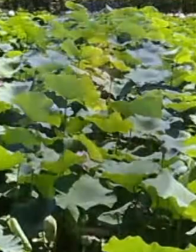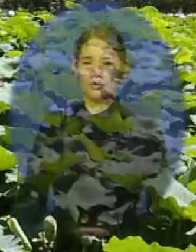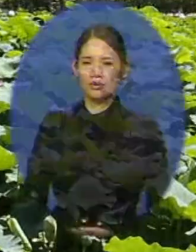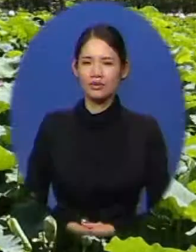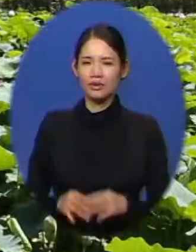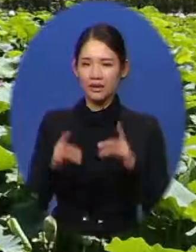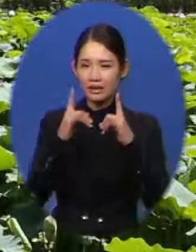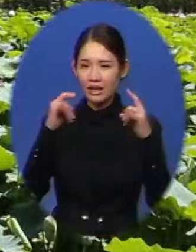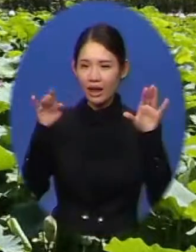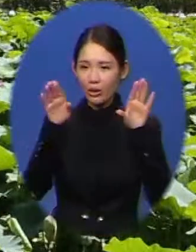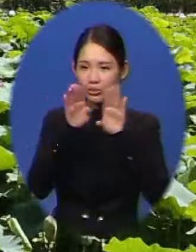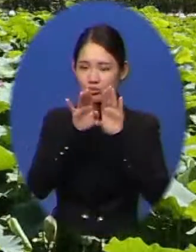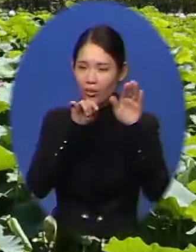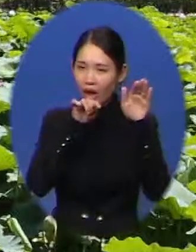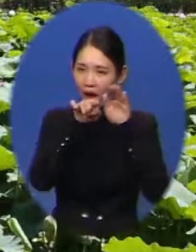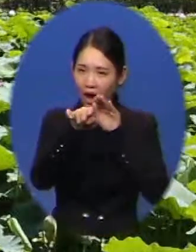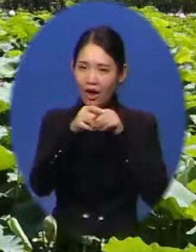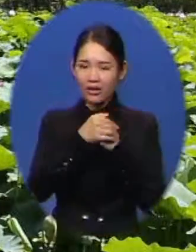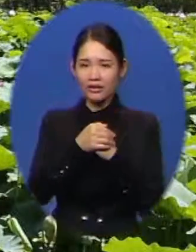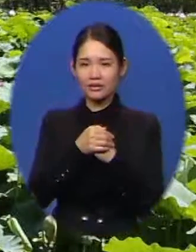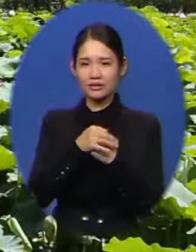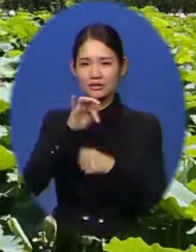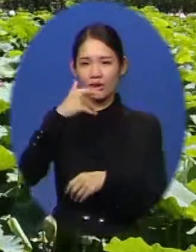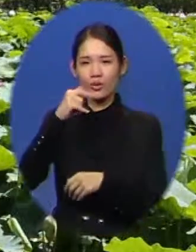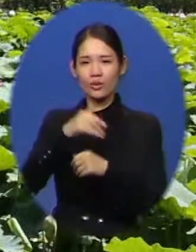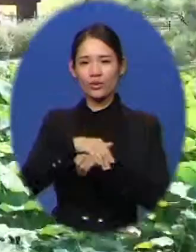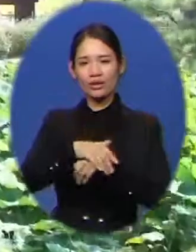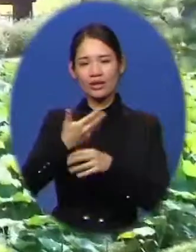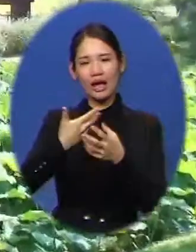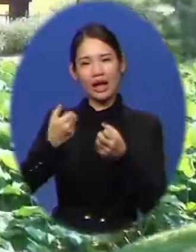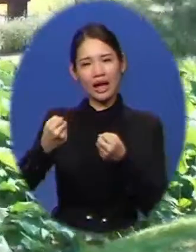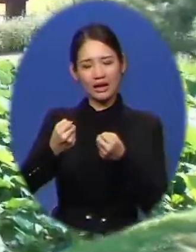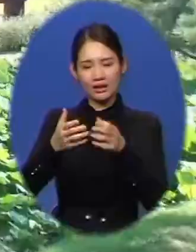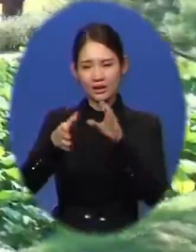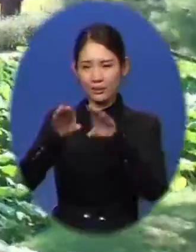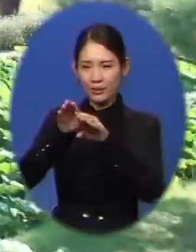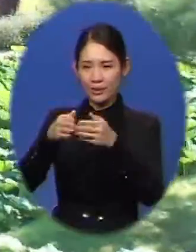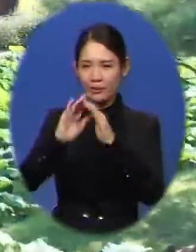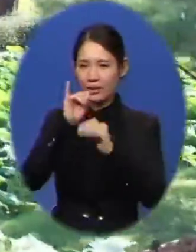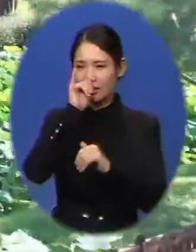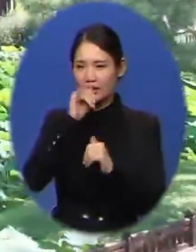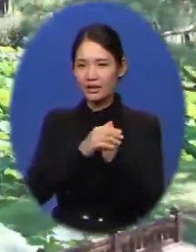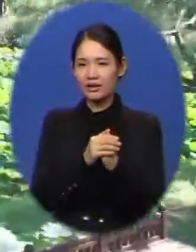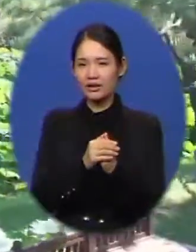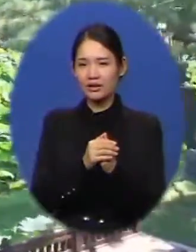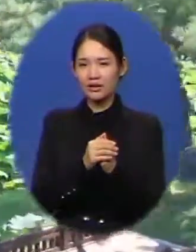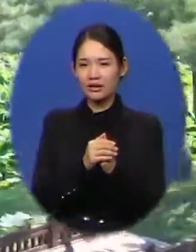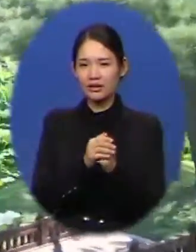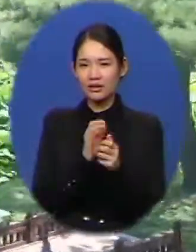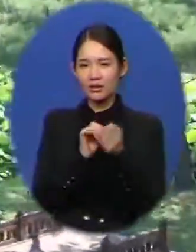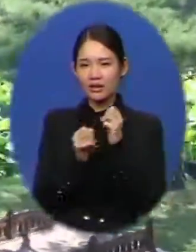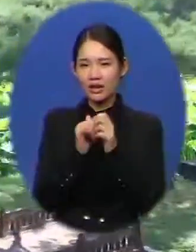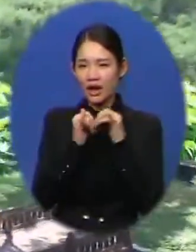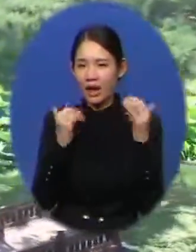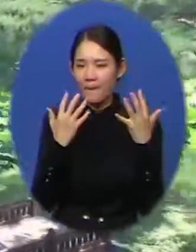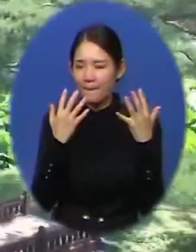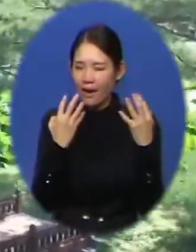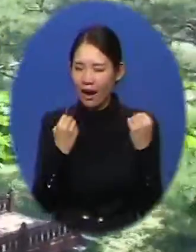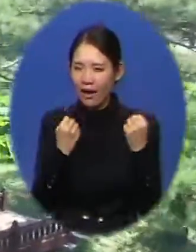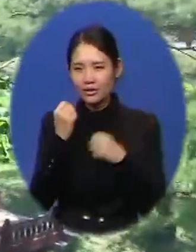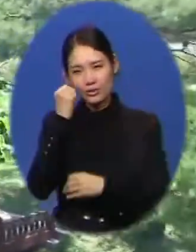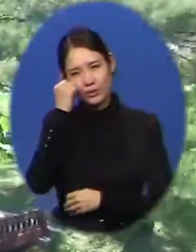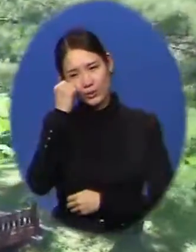선박 바깥마당의 남쪽에는 선교장에 딸린 외별 땅이 있는데요. 시인 묵객들이 많이 머물다 갔다고